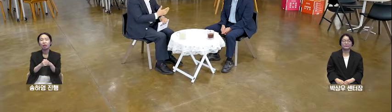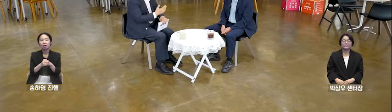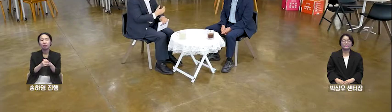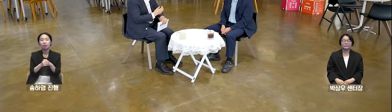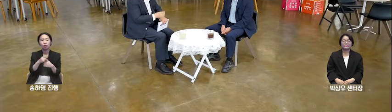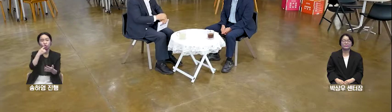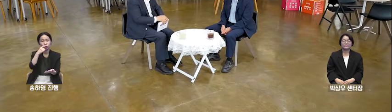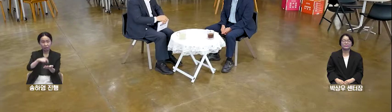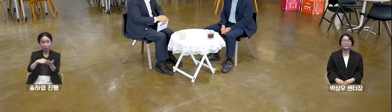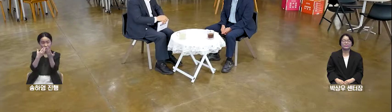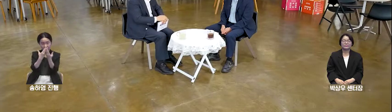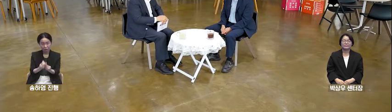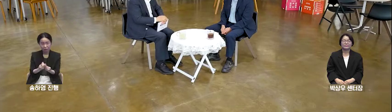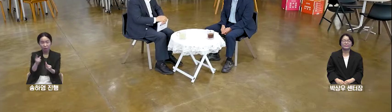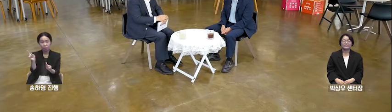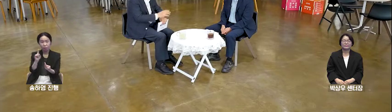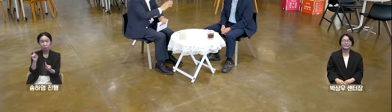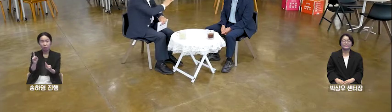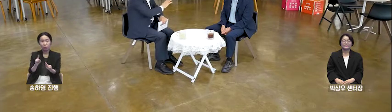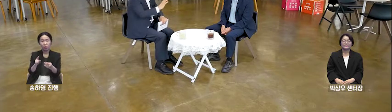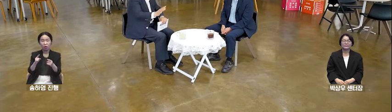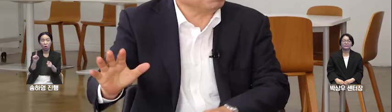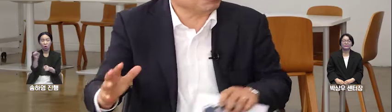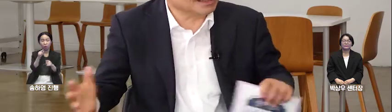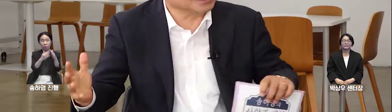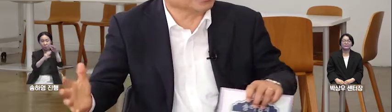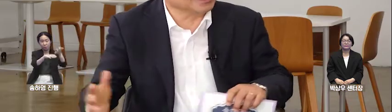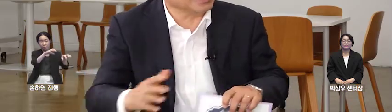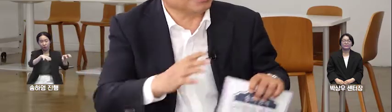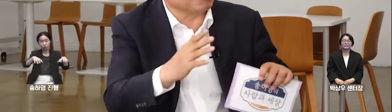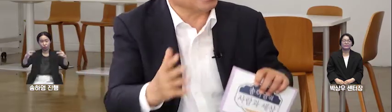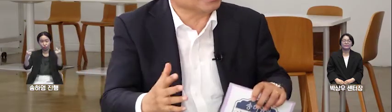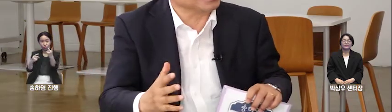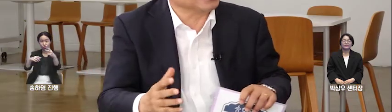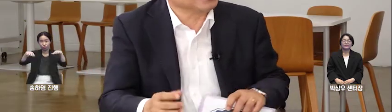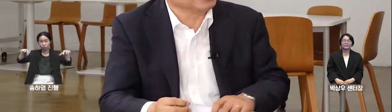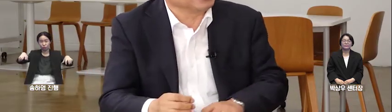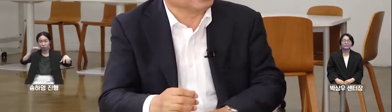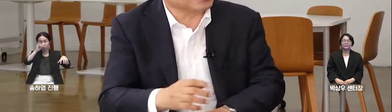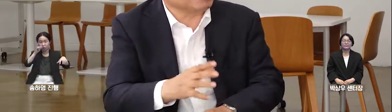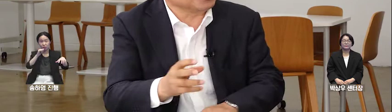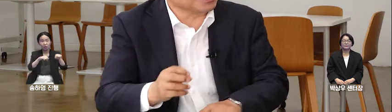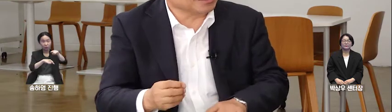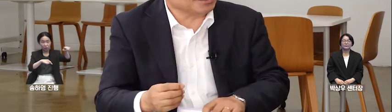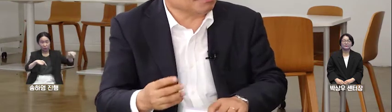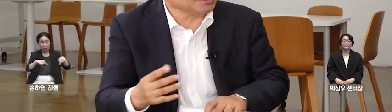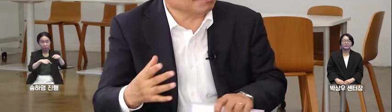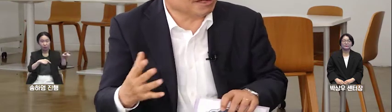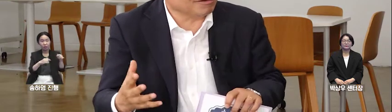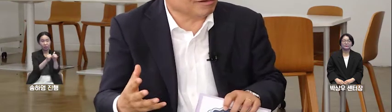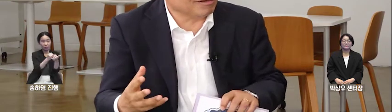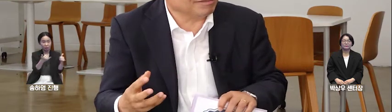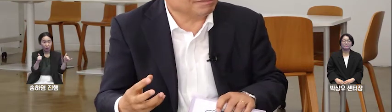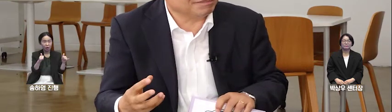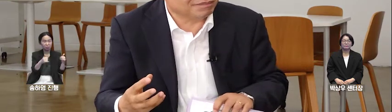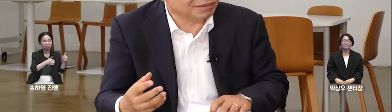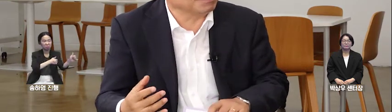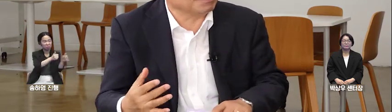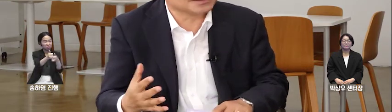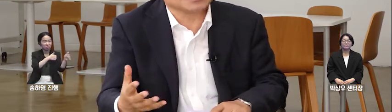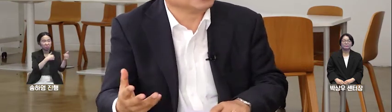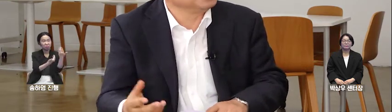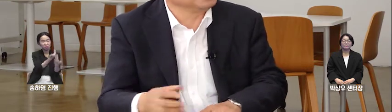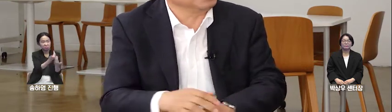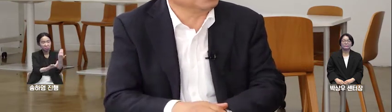제가 한번 쉽게 한번 예를 들어볼게요. 어떤 마을이 두 마을이 있는데 어떤 마을은 사람들 간에 대면대면하고